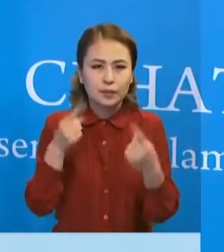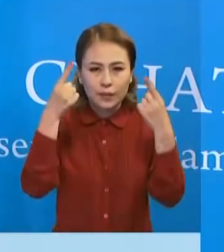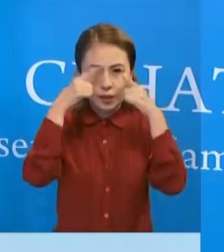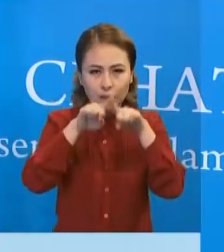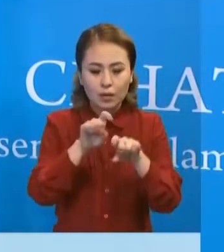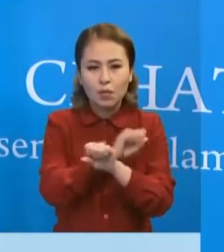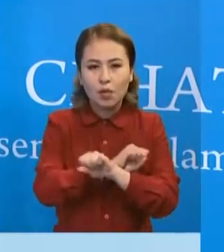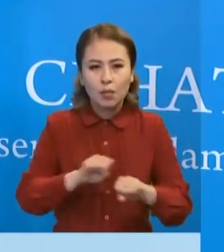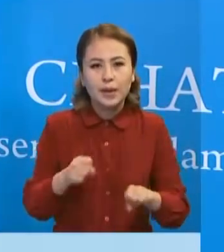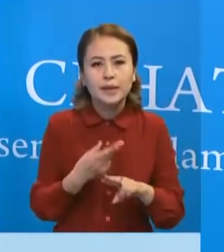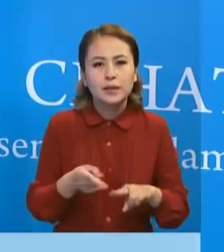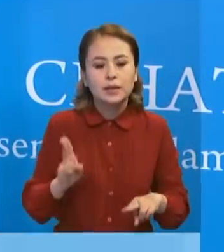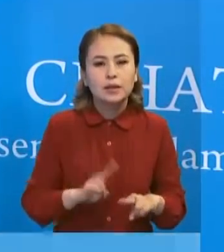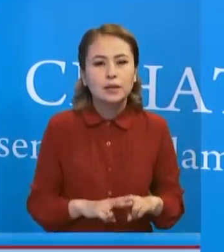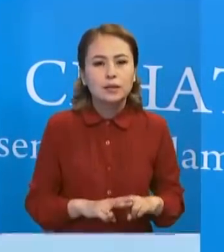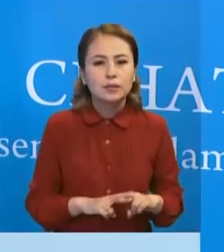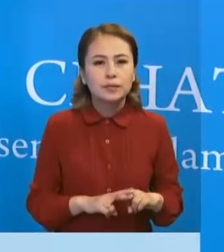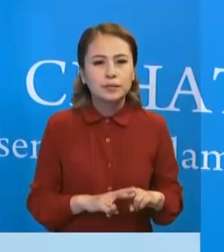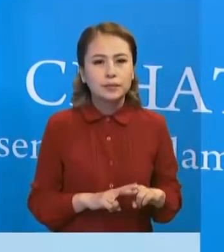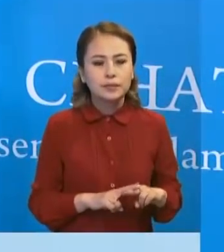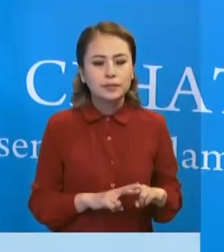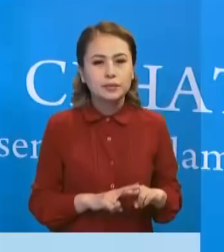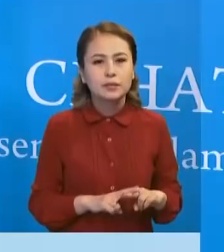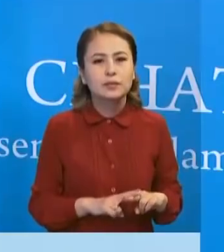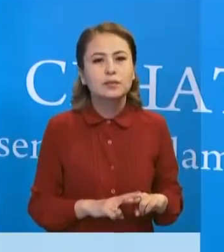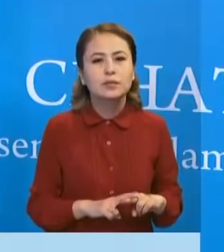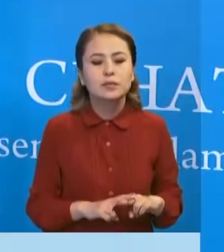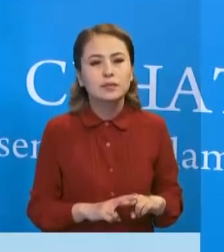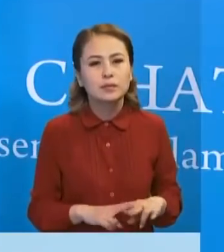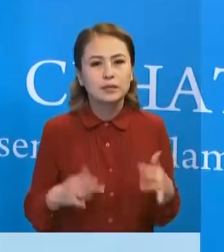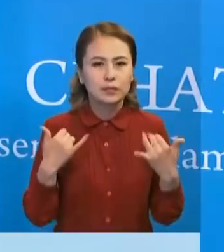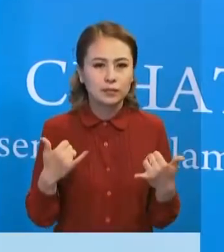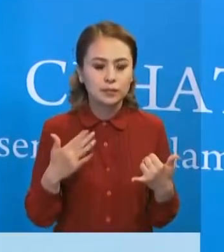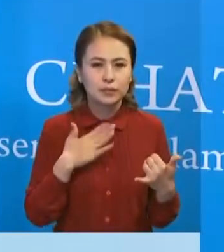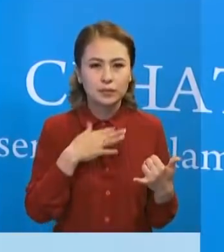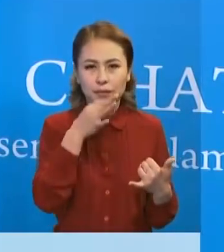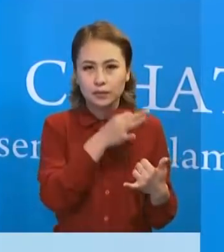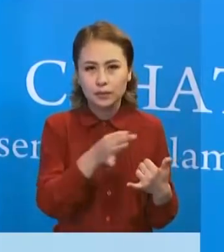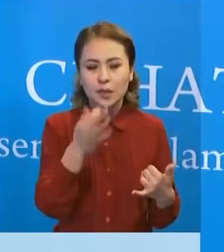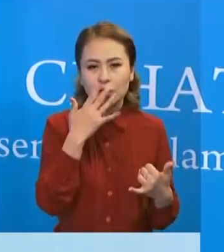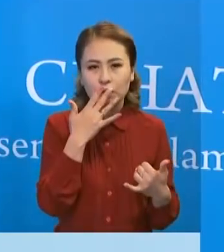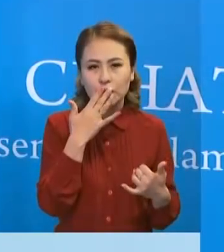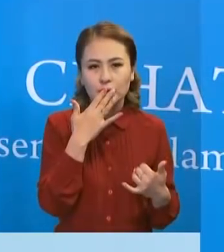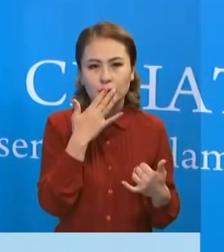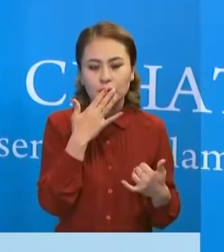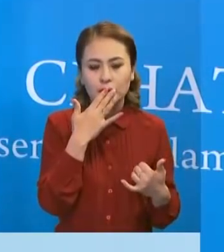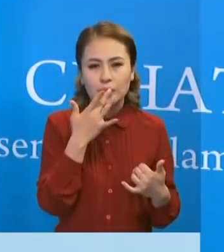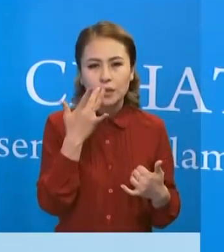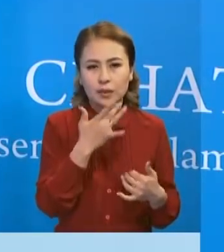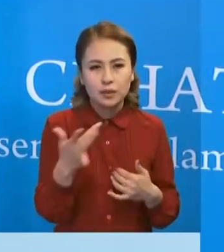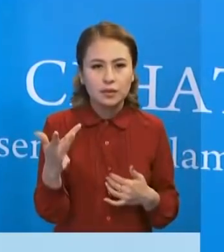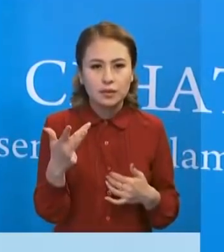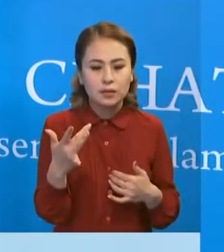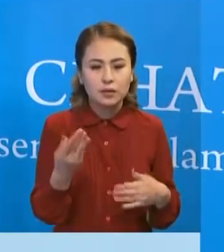болмайды деген сондай дорба қабылдана отыр. Міне сондықтан қазір менің айтарым, мына шетелдің